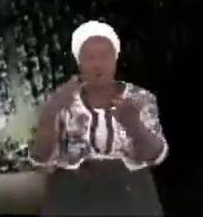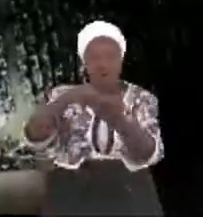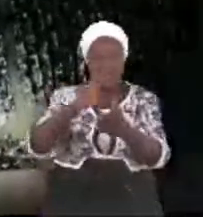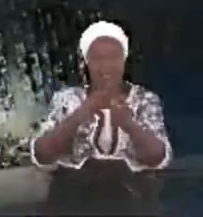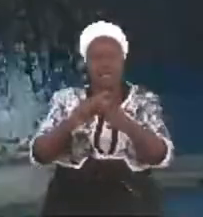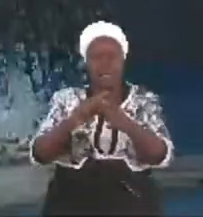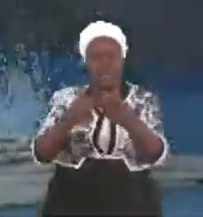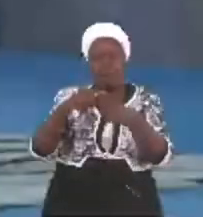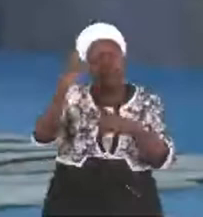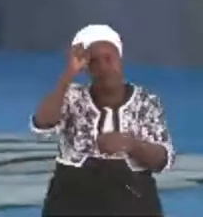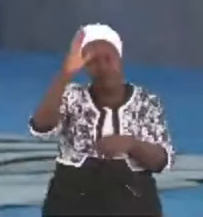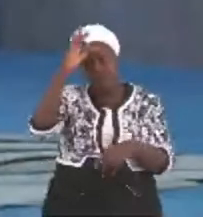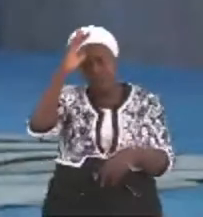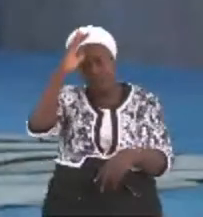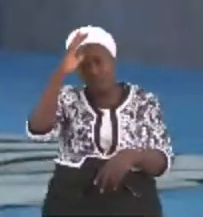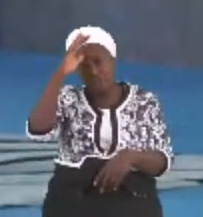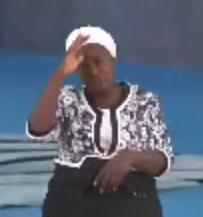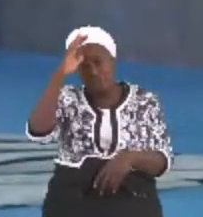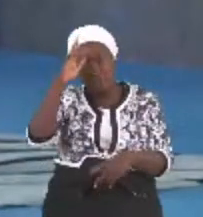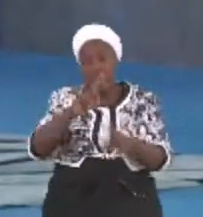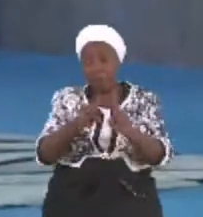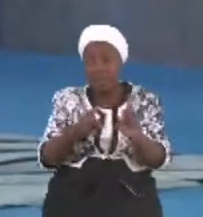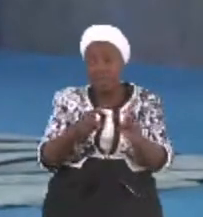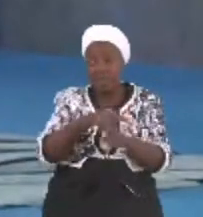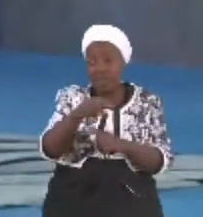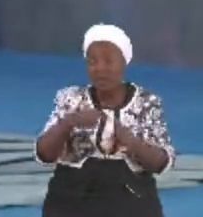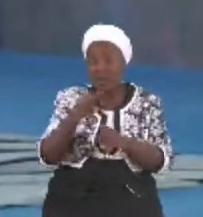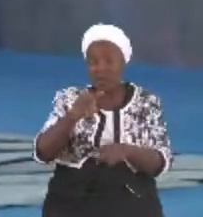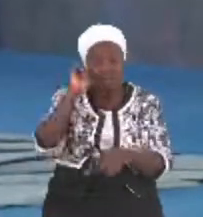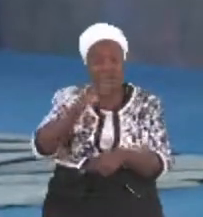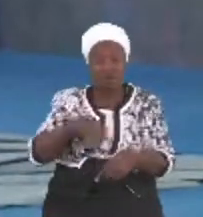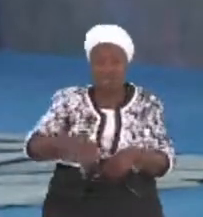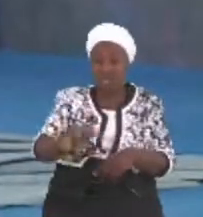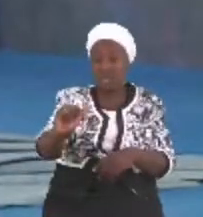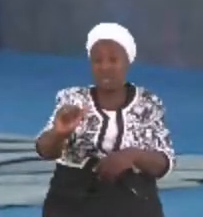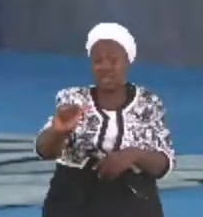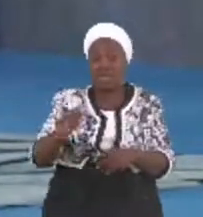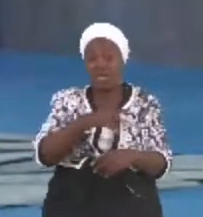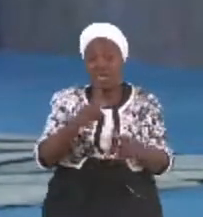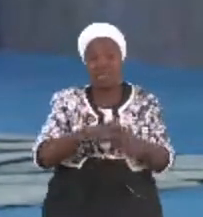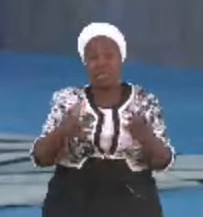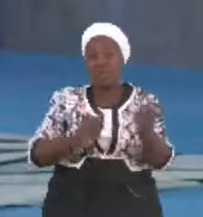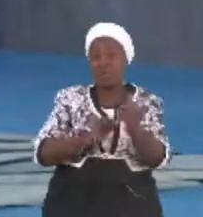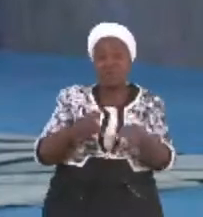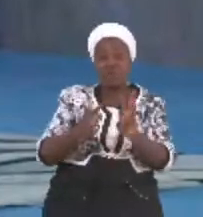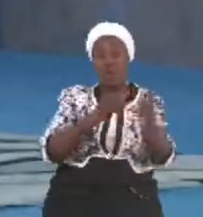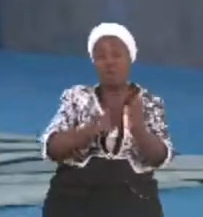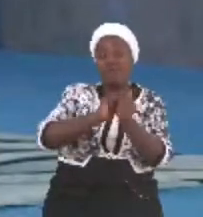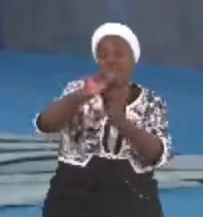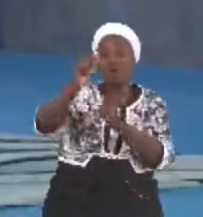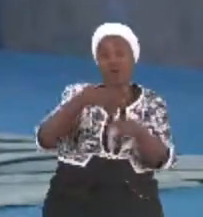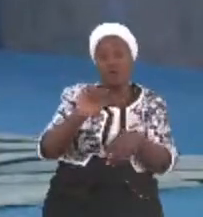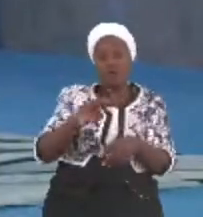alla vers son Père. Comme il était encore loin, son Père le vit et fut ému